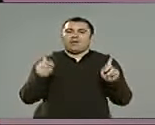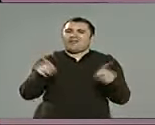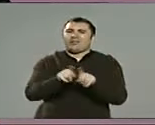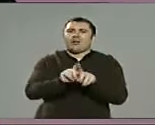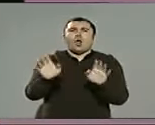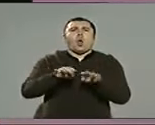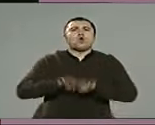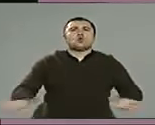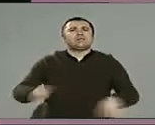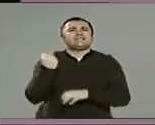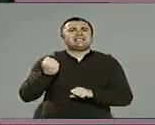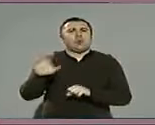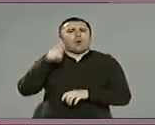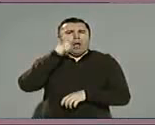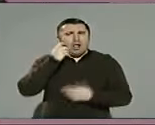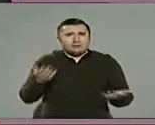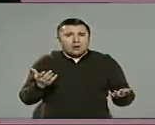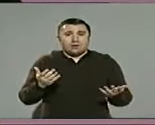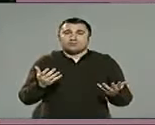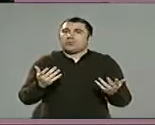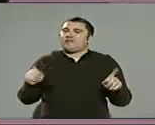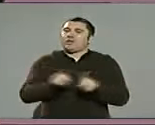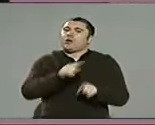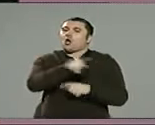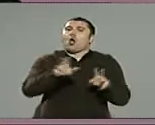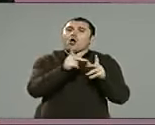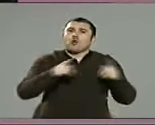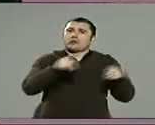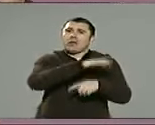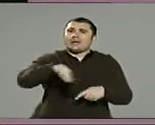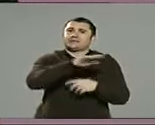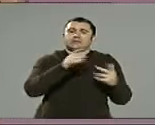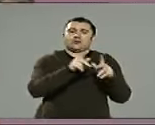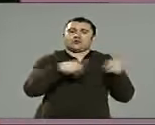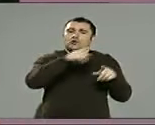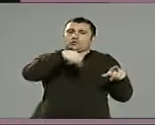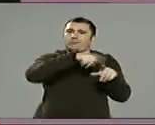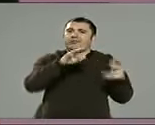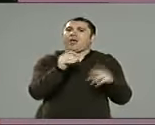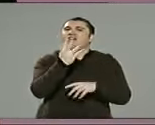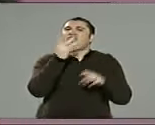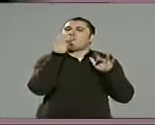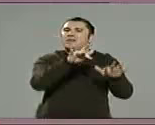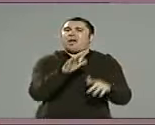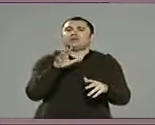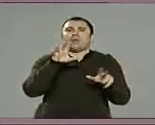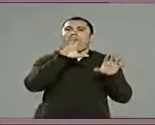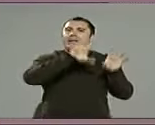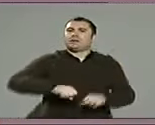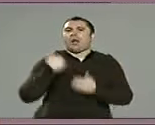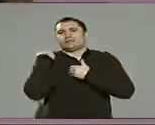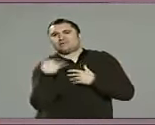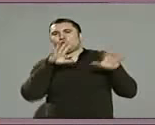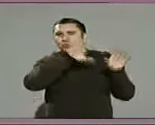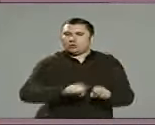4 Milliarden Entlastung für die Kommunen sind 4 Milliarden mehr für Kindergärten, Schulen und Stadtentwicklung. Das haben Manuela und Kurt